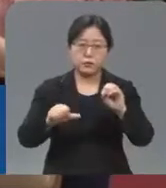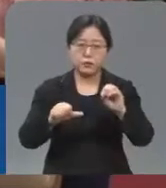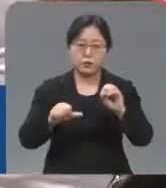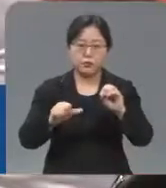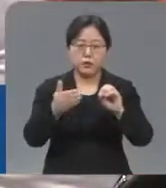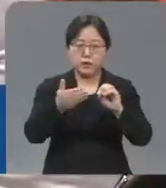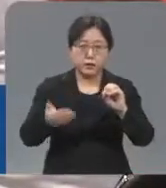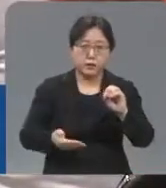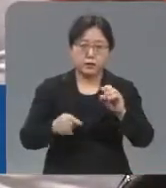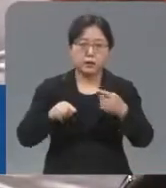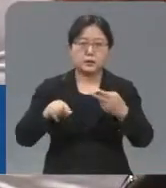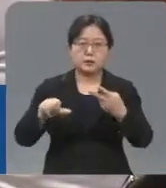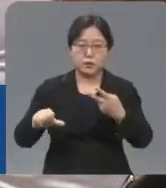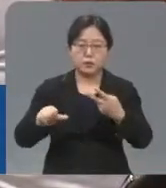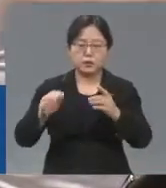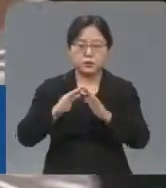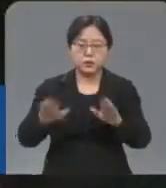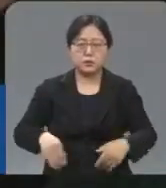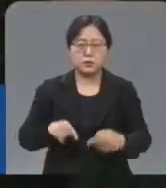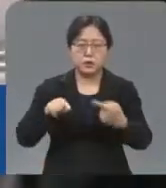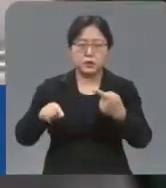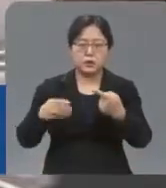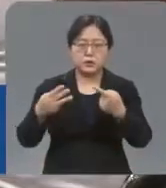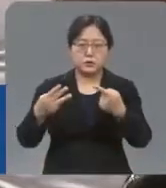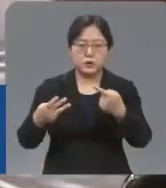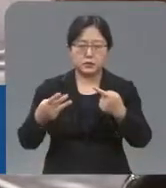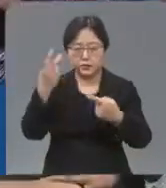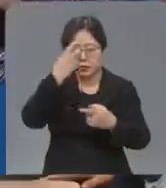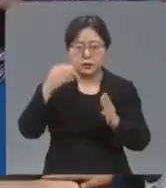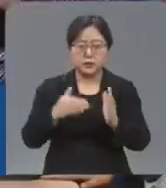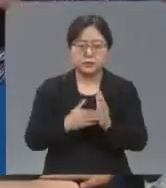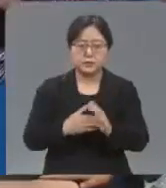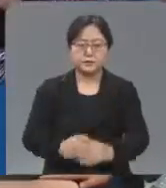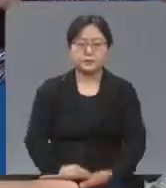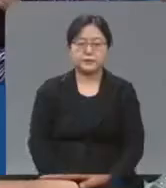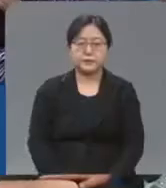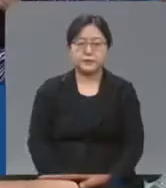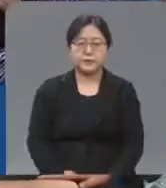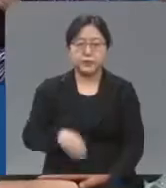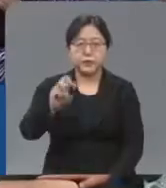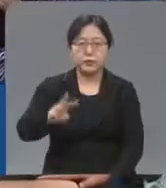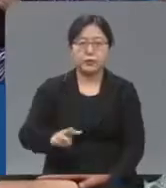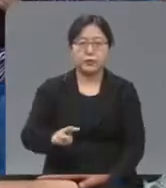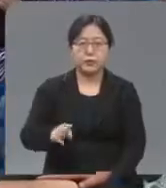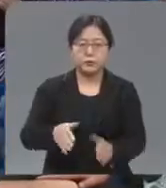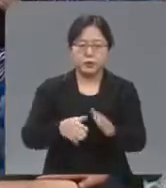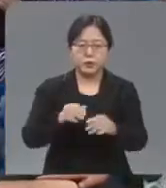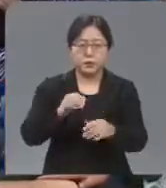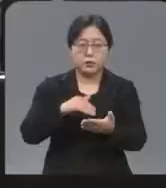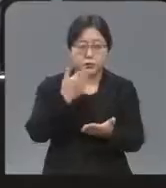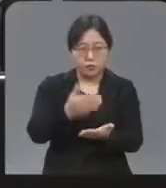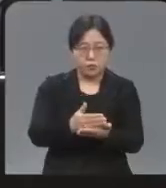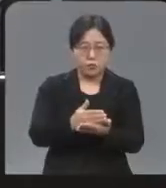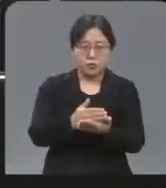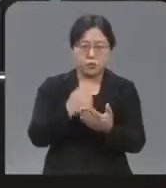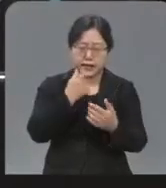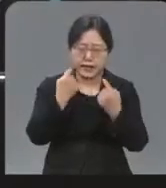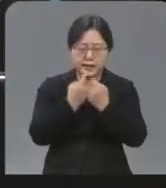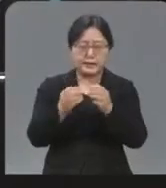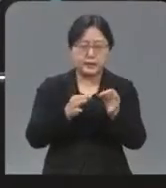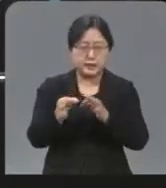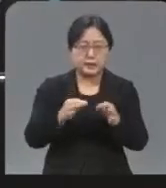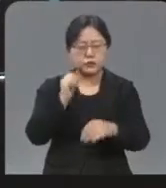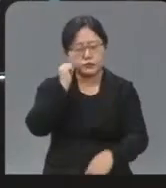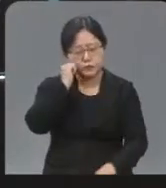0.5%포인트 떨어진 2.5%, 전남은 1.3%로 나타났습니다. 광주는 도소매와 숙박 등을 중심으로